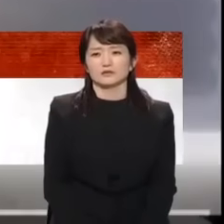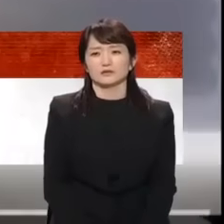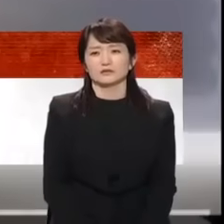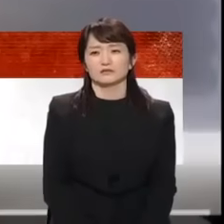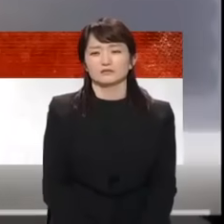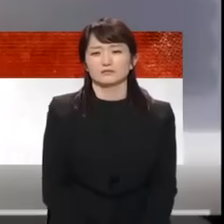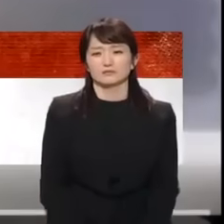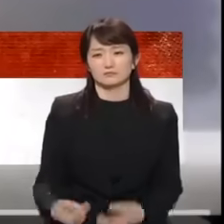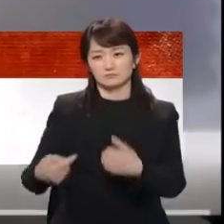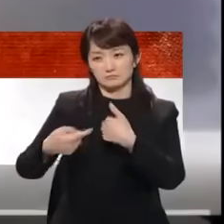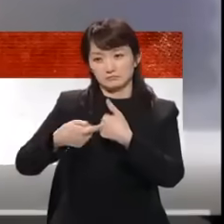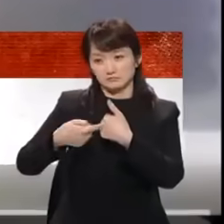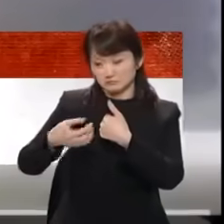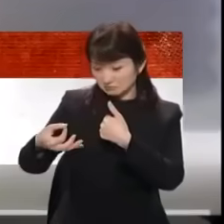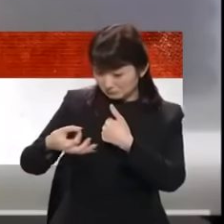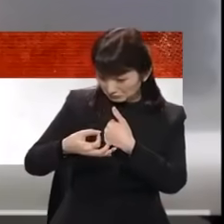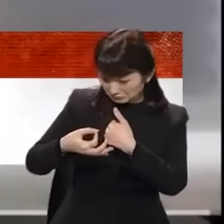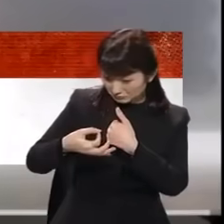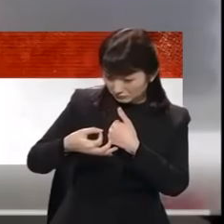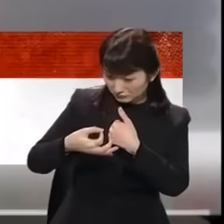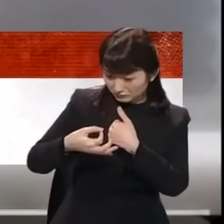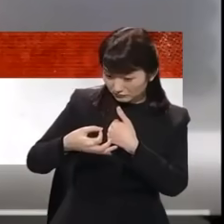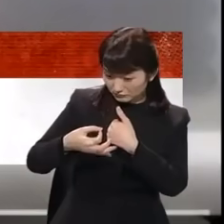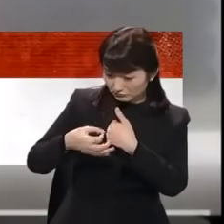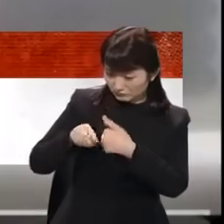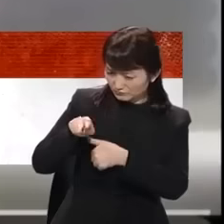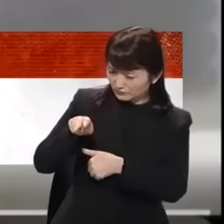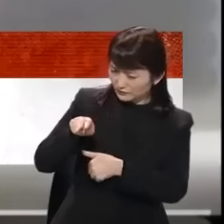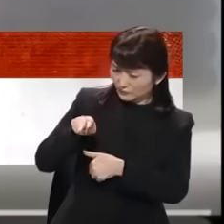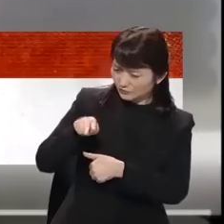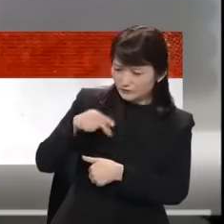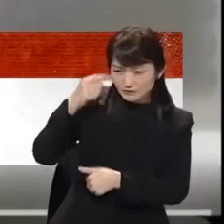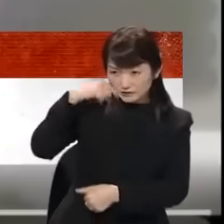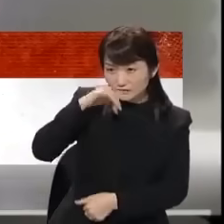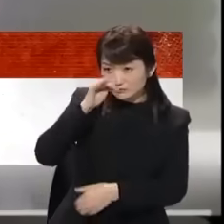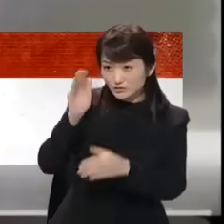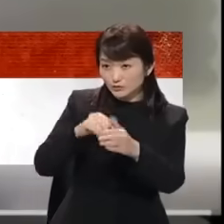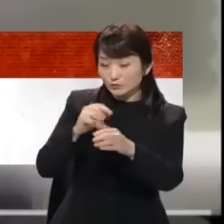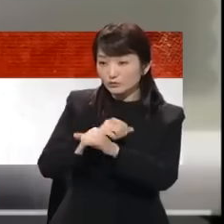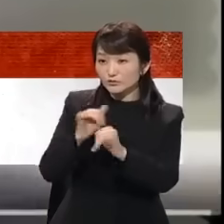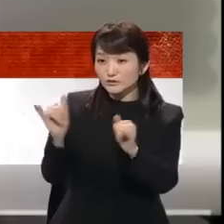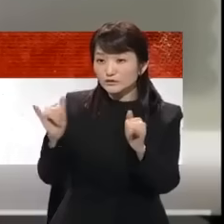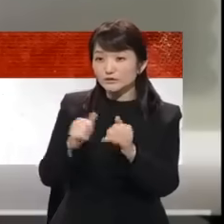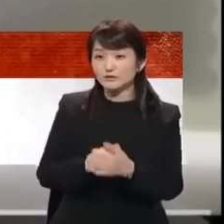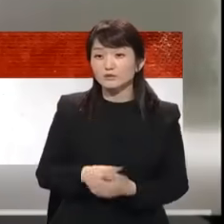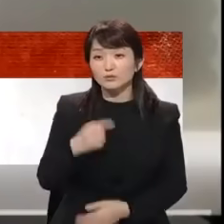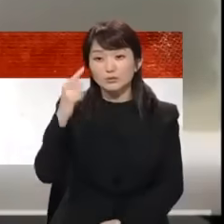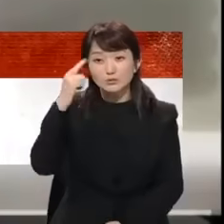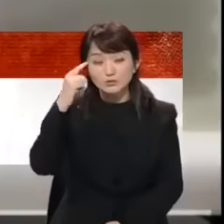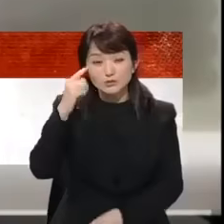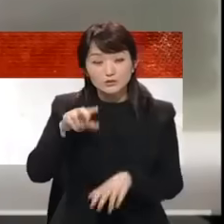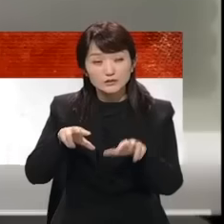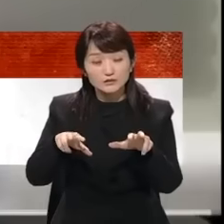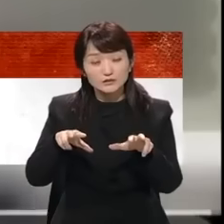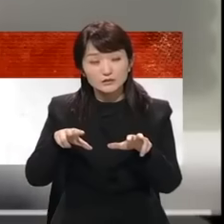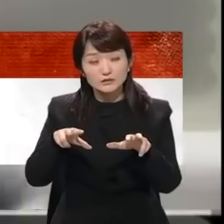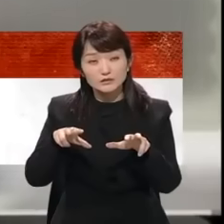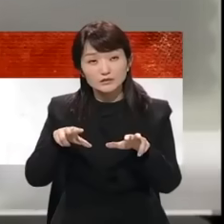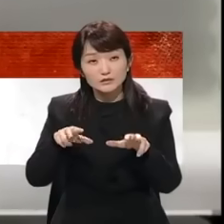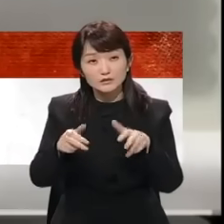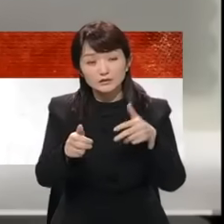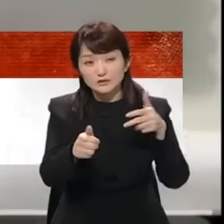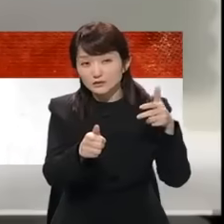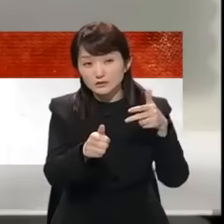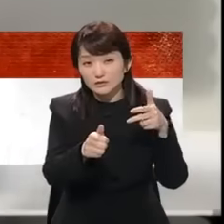외향적인 것도 그렇고 뭐 딱 보면 그게 있잖아요. 공무원 같은 느낌. 왜요? 그게 보통 그 지금까지 했던 분들하고 좀